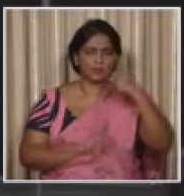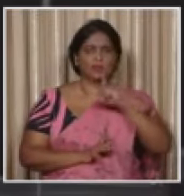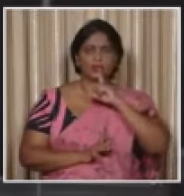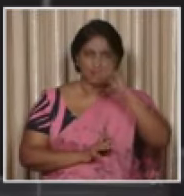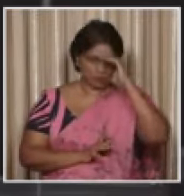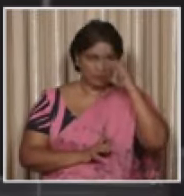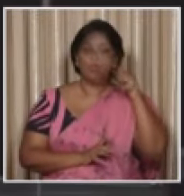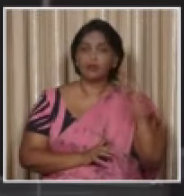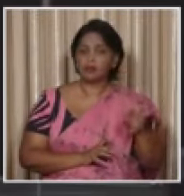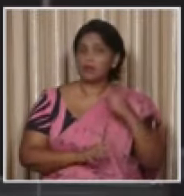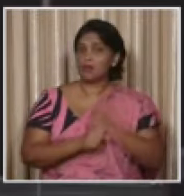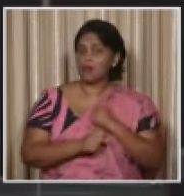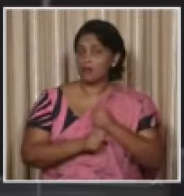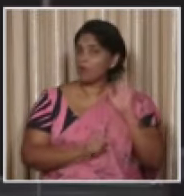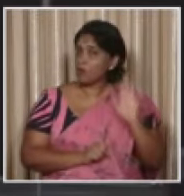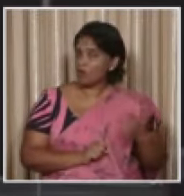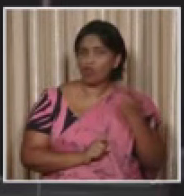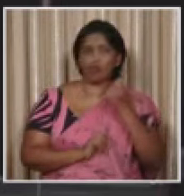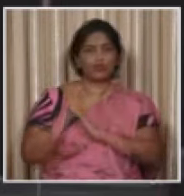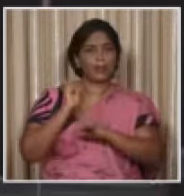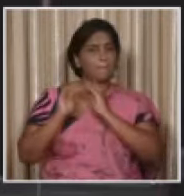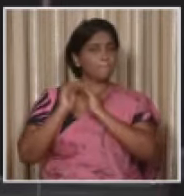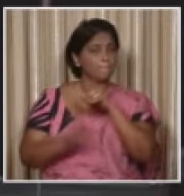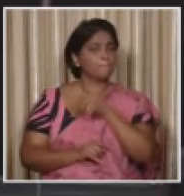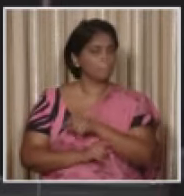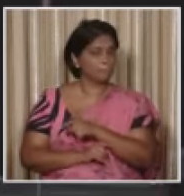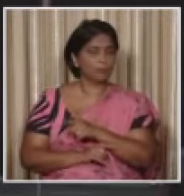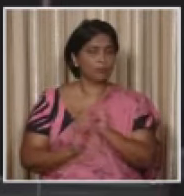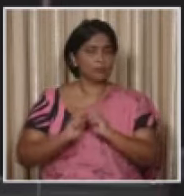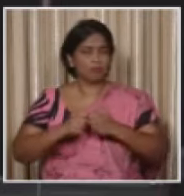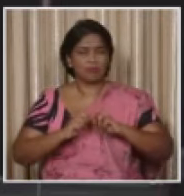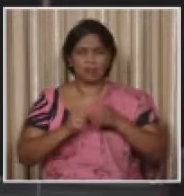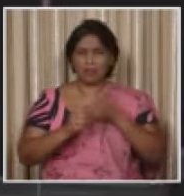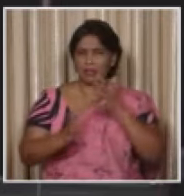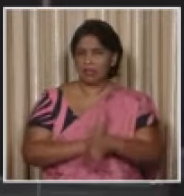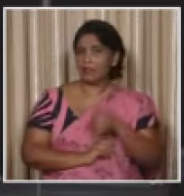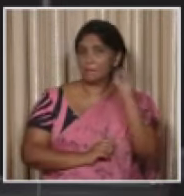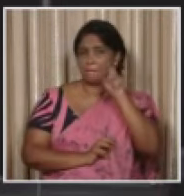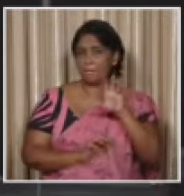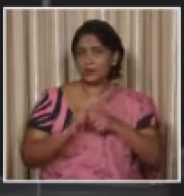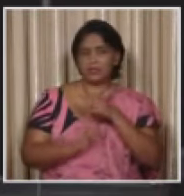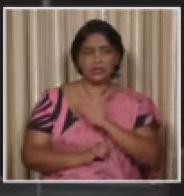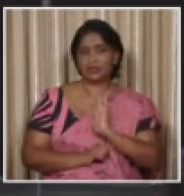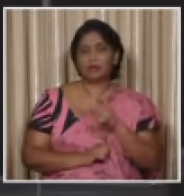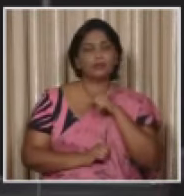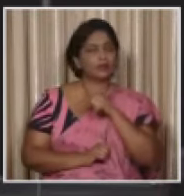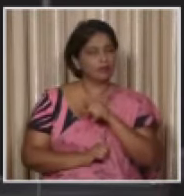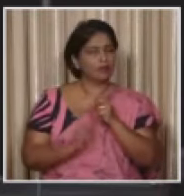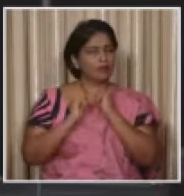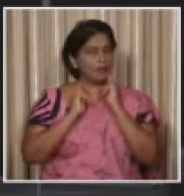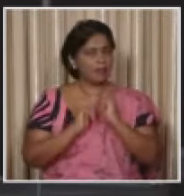කතානායකතුමනි මේ රජය විසින්වත් මුදල් අමාත්‍යාංශය විසින්වත් ඇති කරපු කාරණාවක් ප්‍රශ්නයක්වත් නෙවෙයි. එහෙනම්